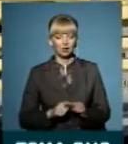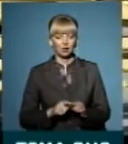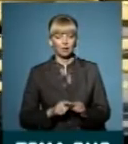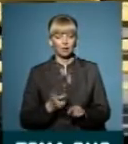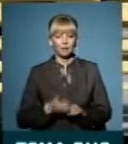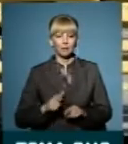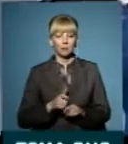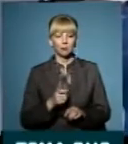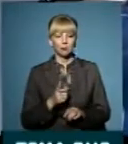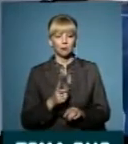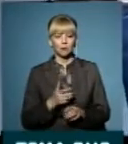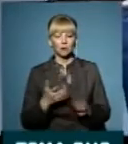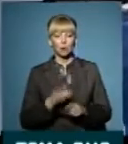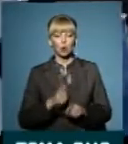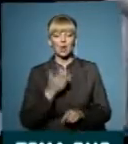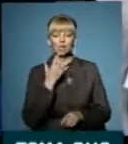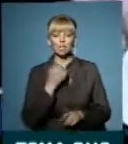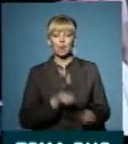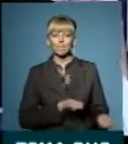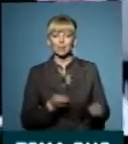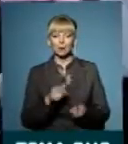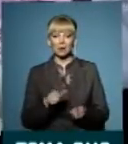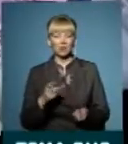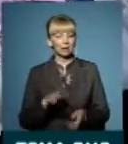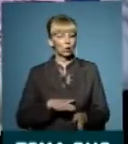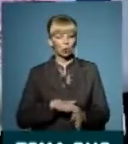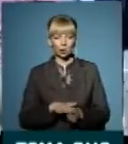більше перевищують іноземні перевізники,